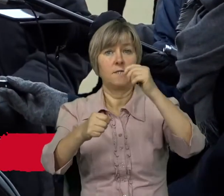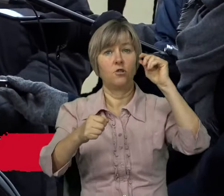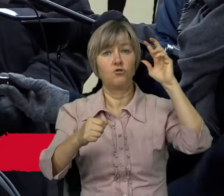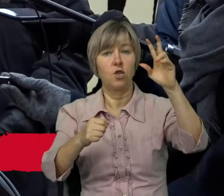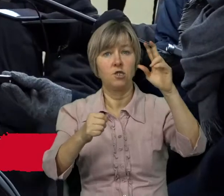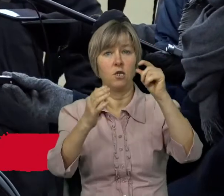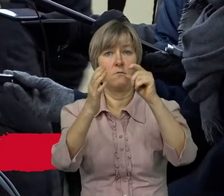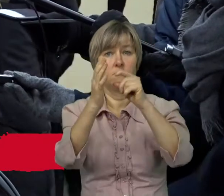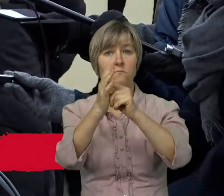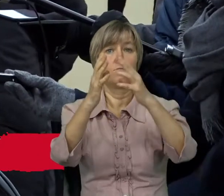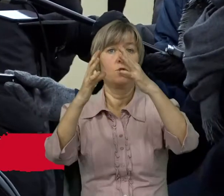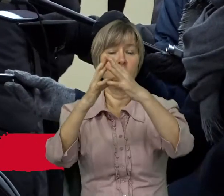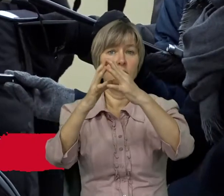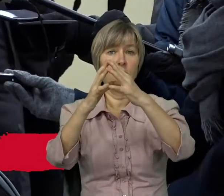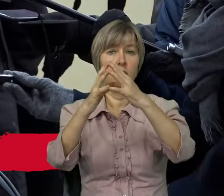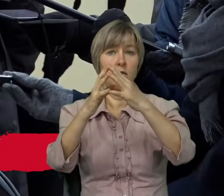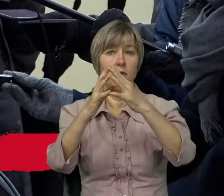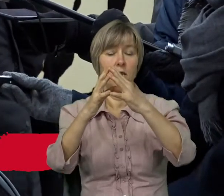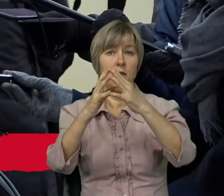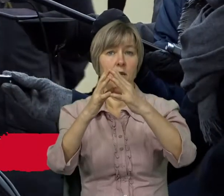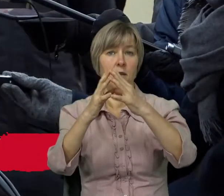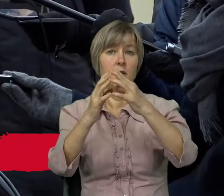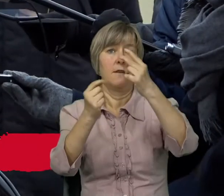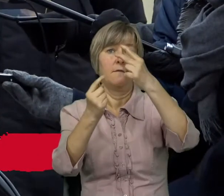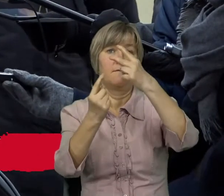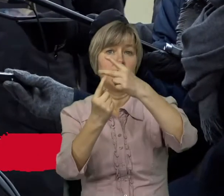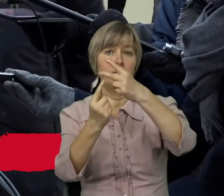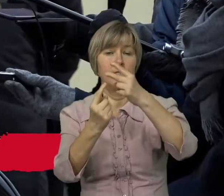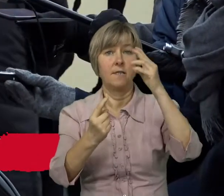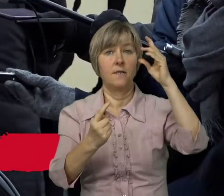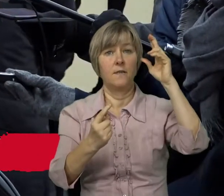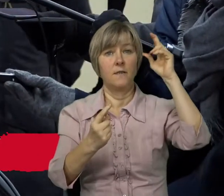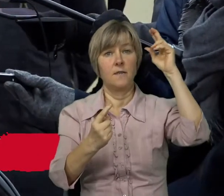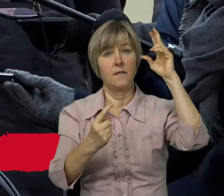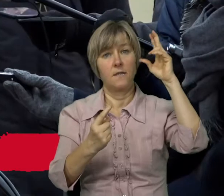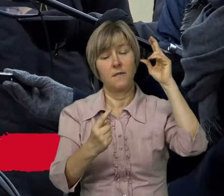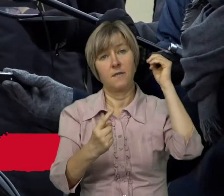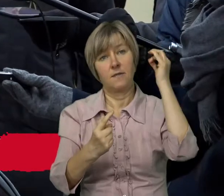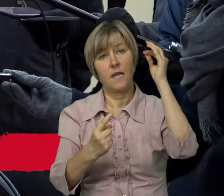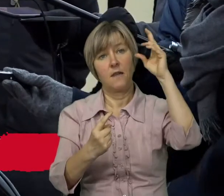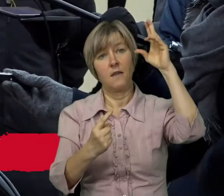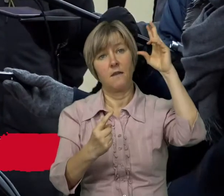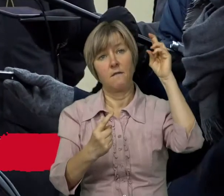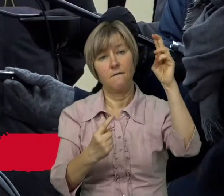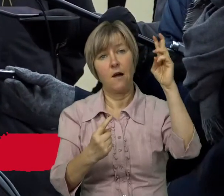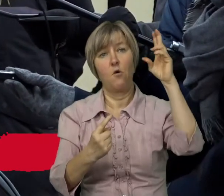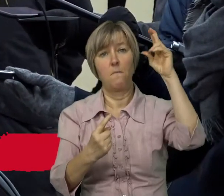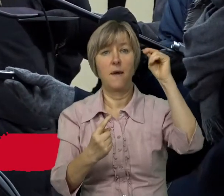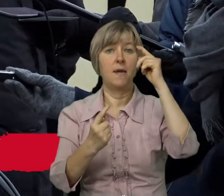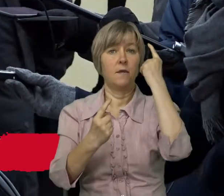23:10 w TVP1. Przypuszczam, że też będzie wielokrotnie powtarzana w TVP